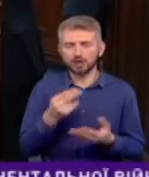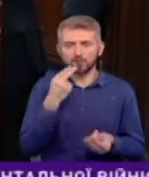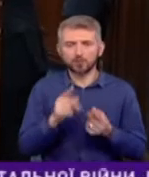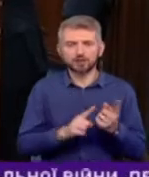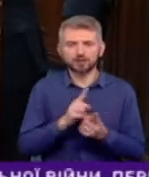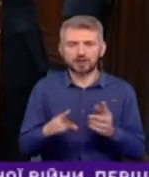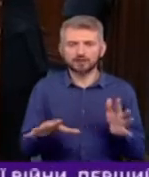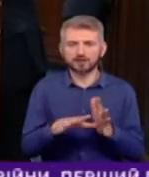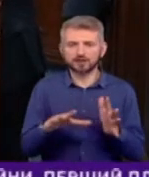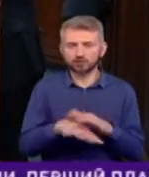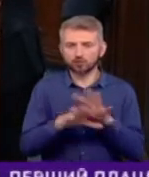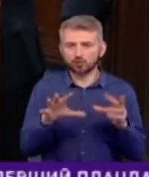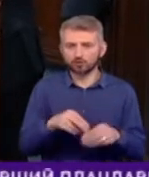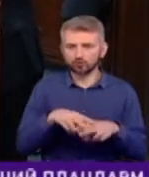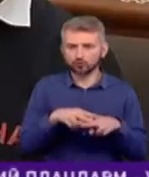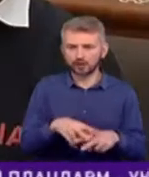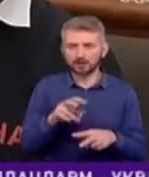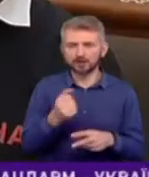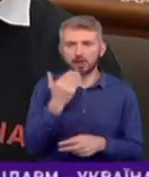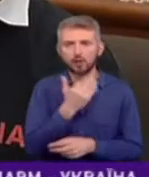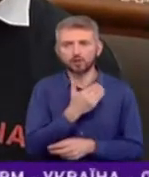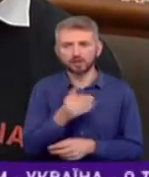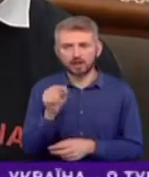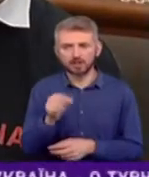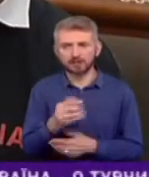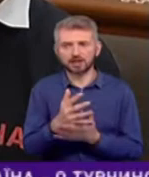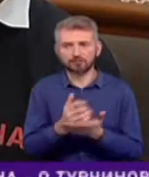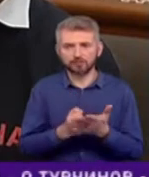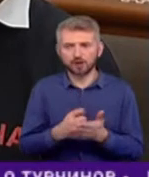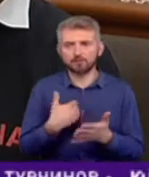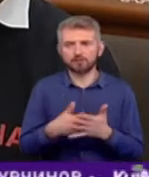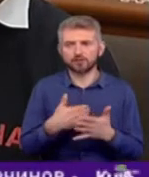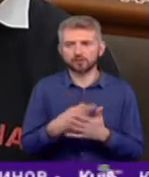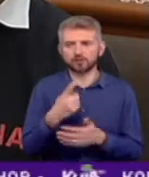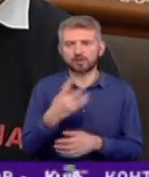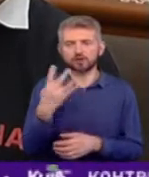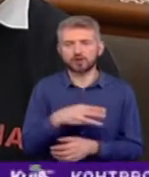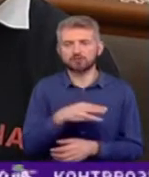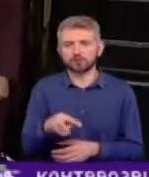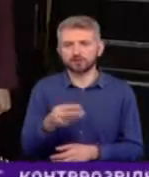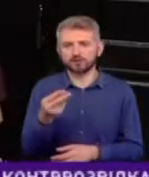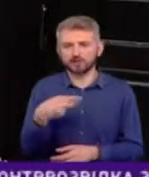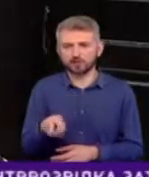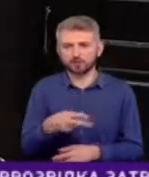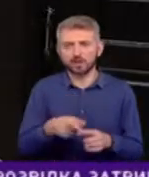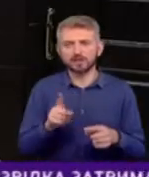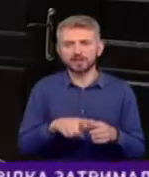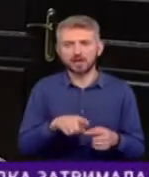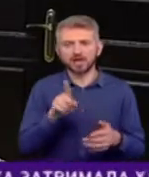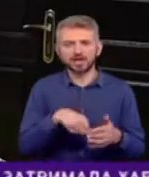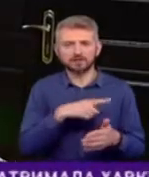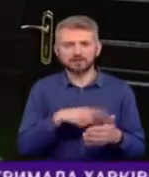модернізацію енергетичного комплексу столиці. На останнє зарезервували близько 140 мільйонів євро. Це ліквідація малих